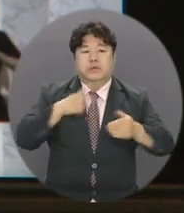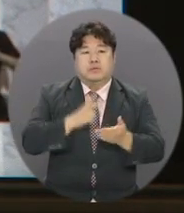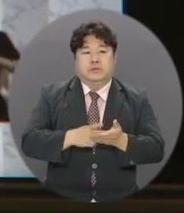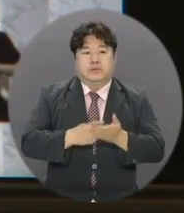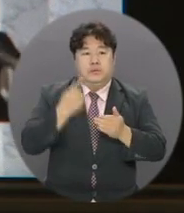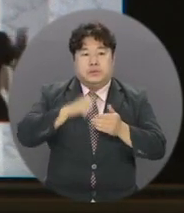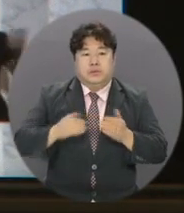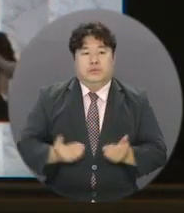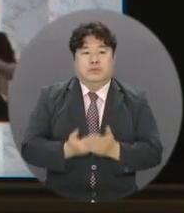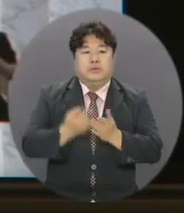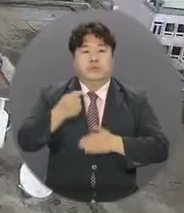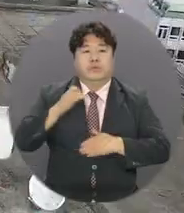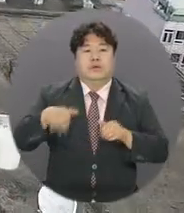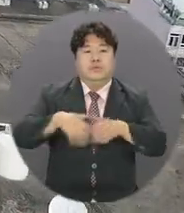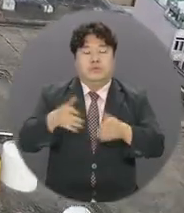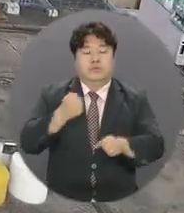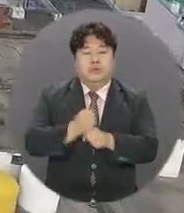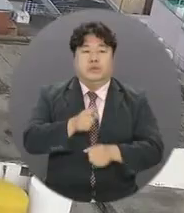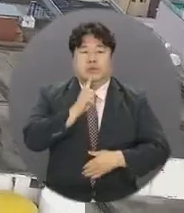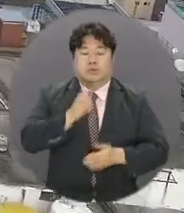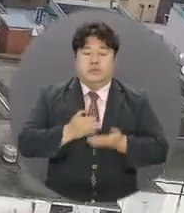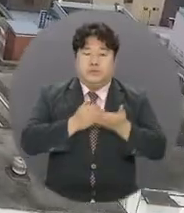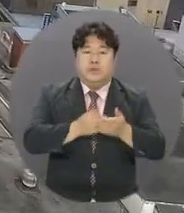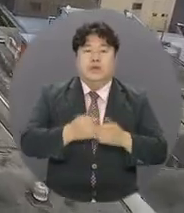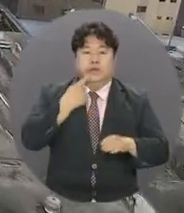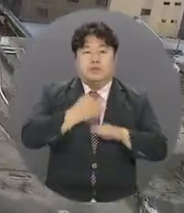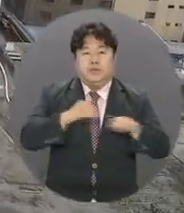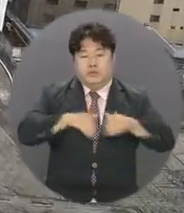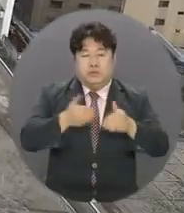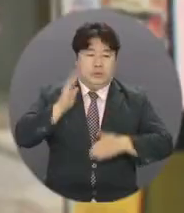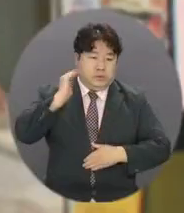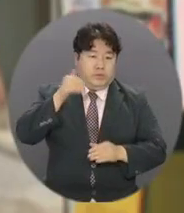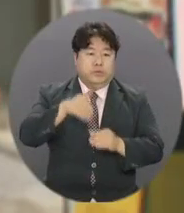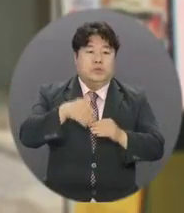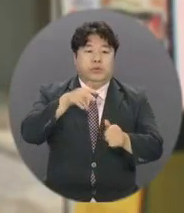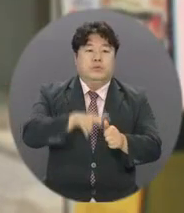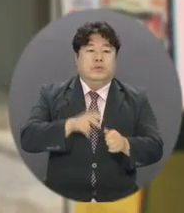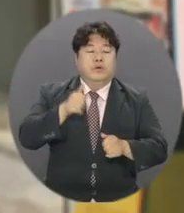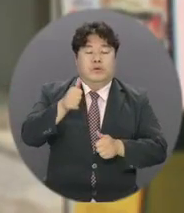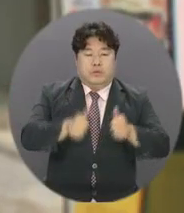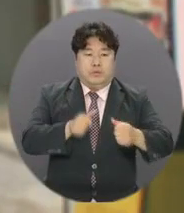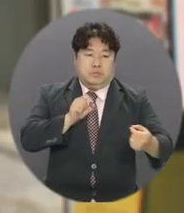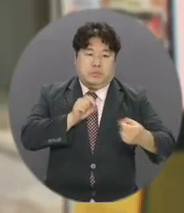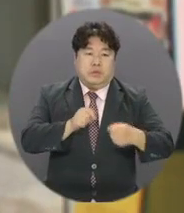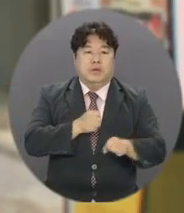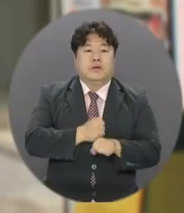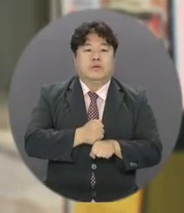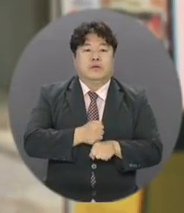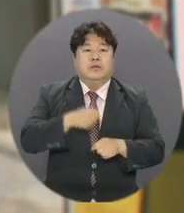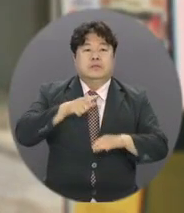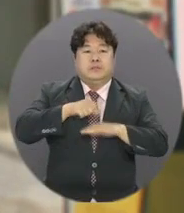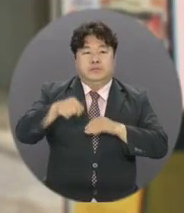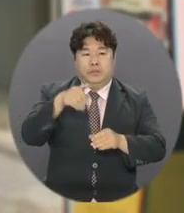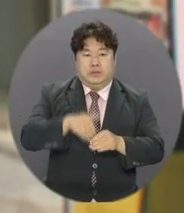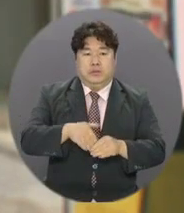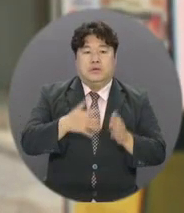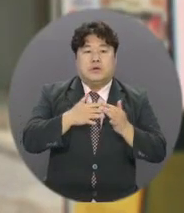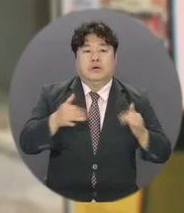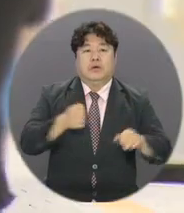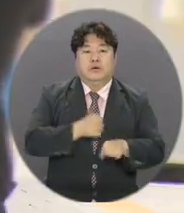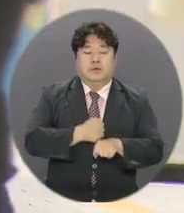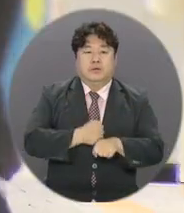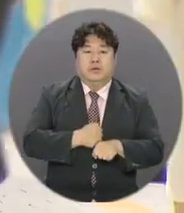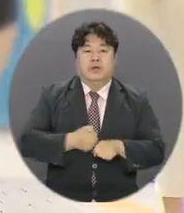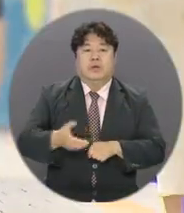TF를 구성하자고 제안했습니다. 민주당의 대선 후보 경선이 막바지를 향해 가면서 지방선거 입지자들이